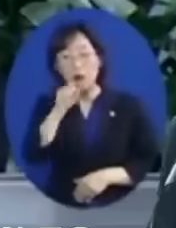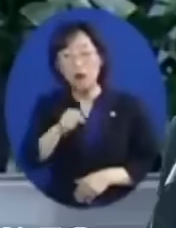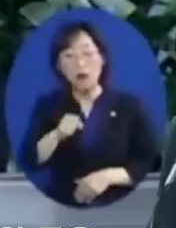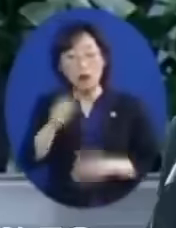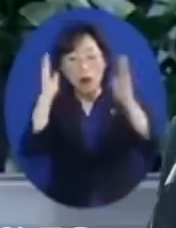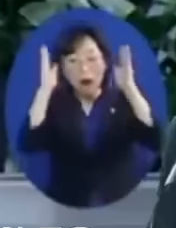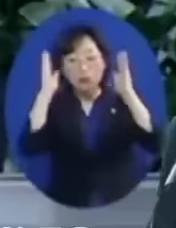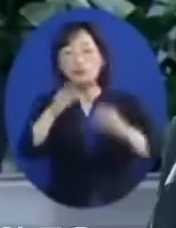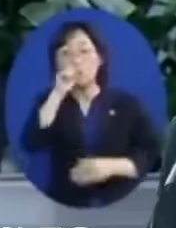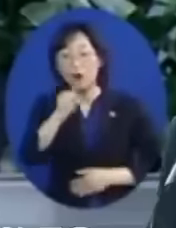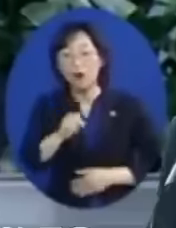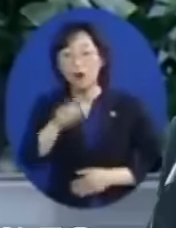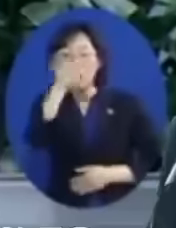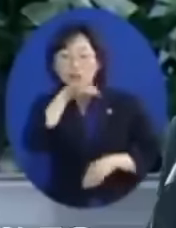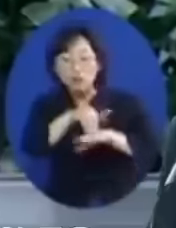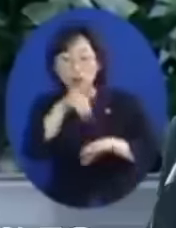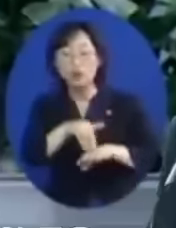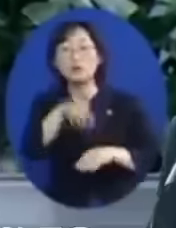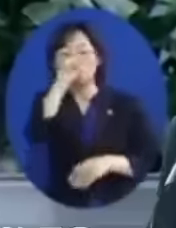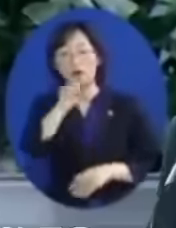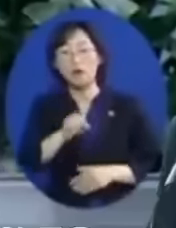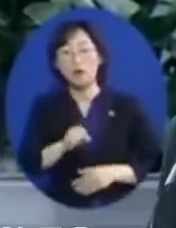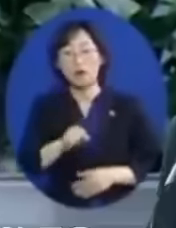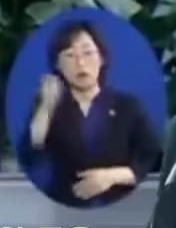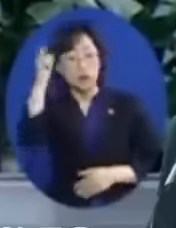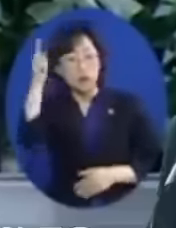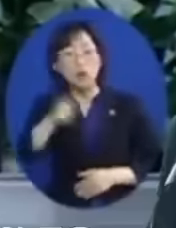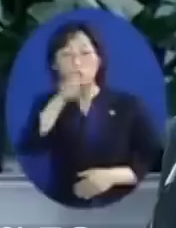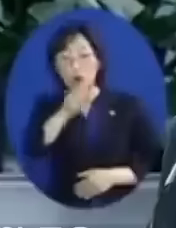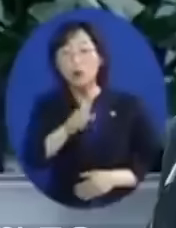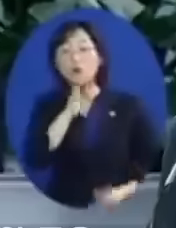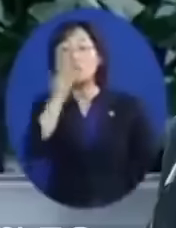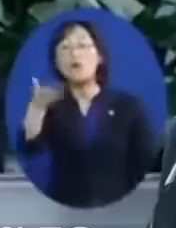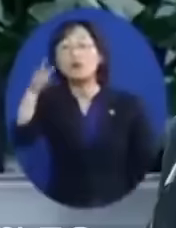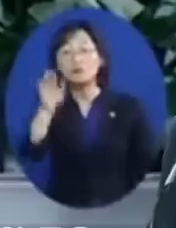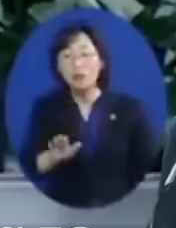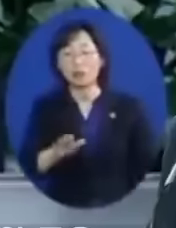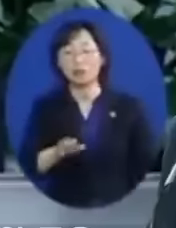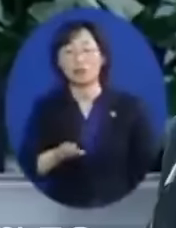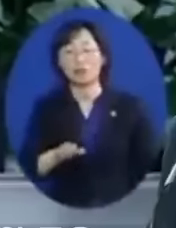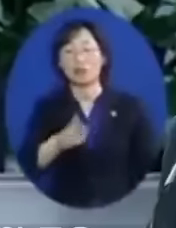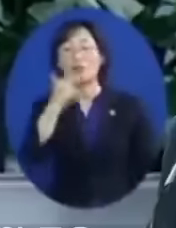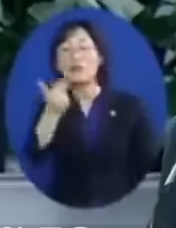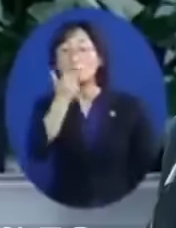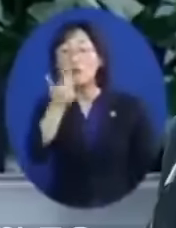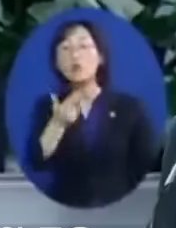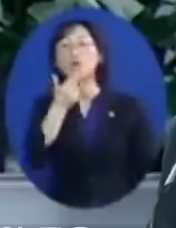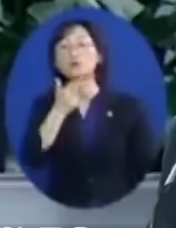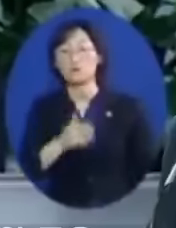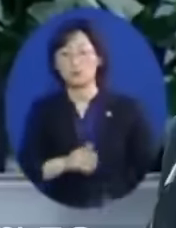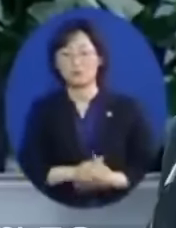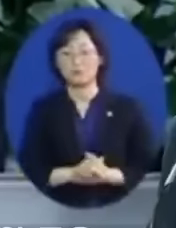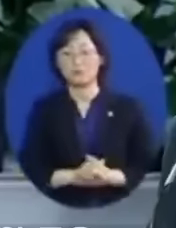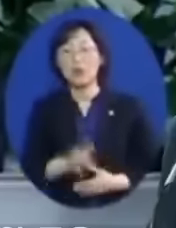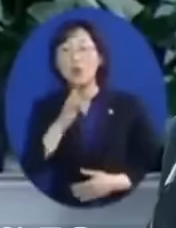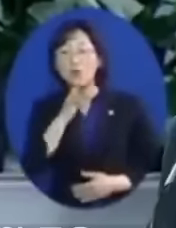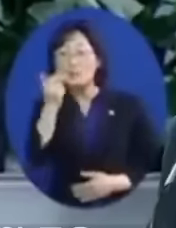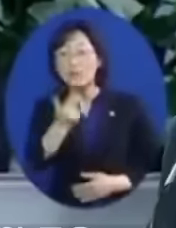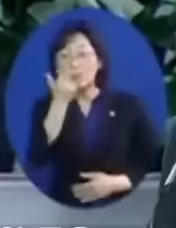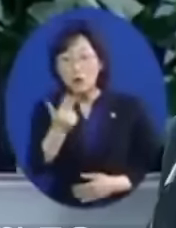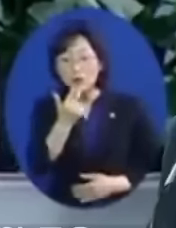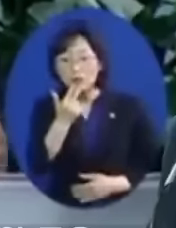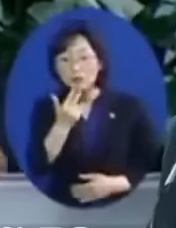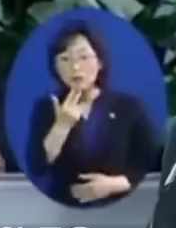학문 좋지요, 수양과 도덕 좋지요, 훌륭하고 좋은 것입니다. 그러나 생명은 없습니다. 오직